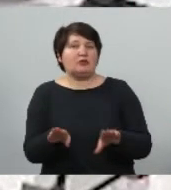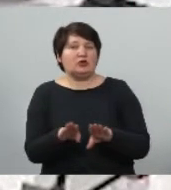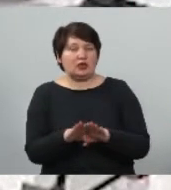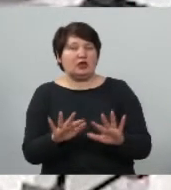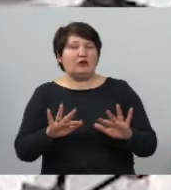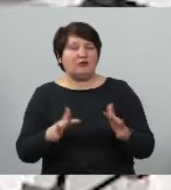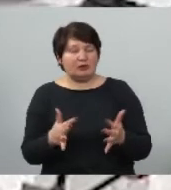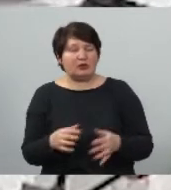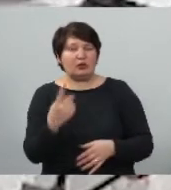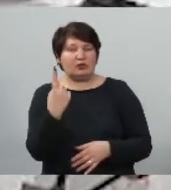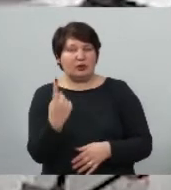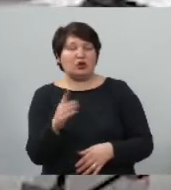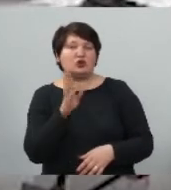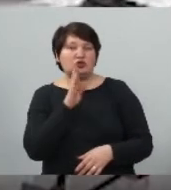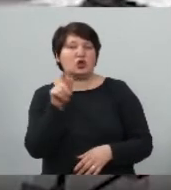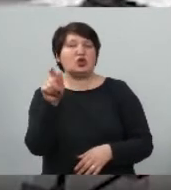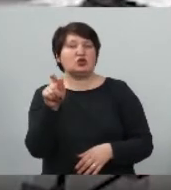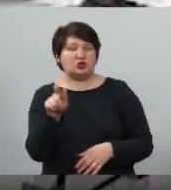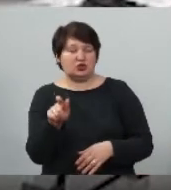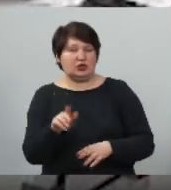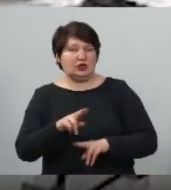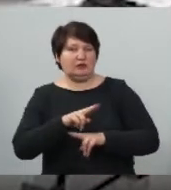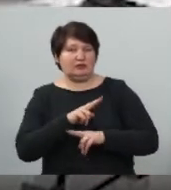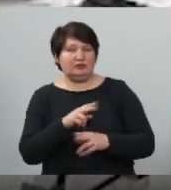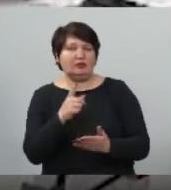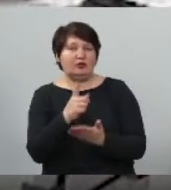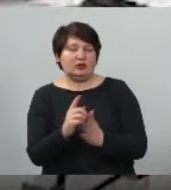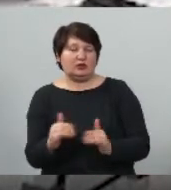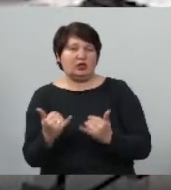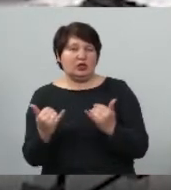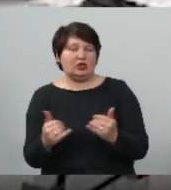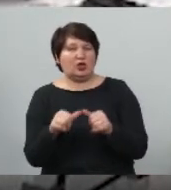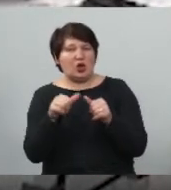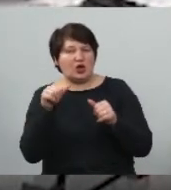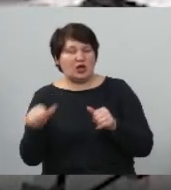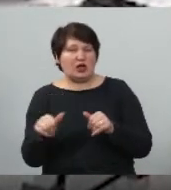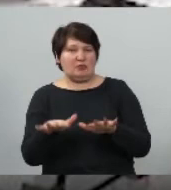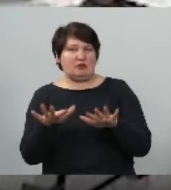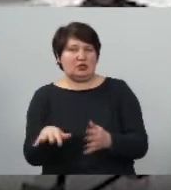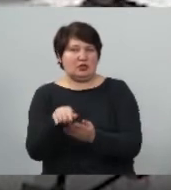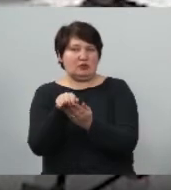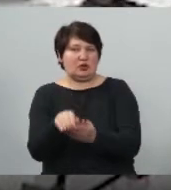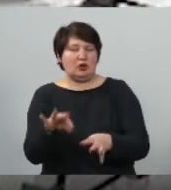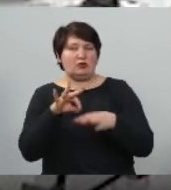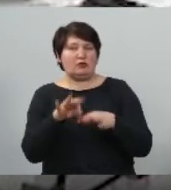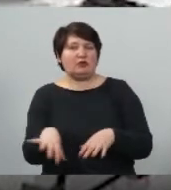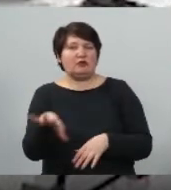жінка, відповідно, ми повинні передбачити окреме місце і також провести всі необхідні